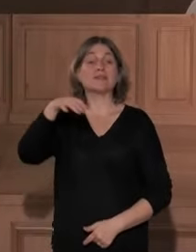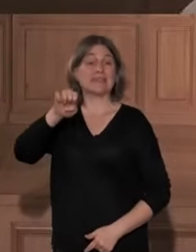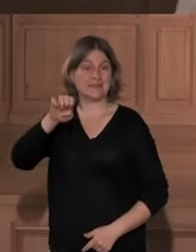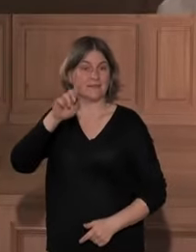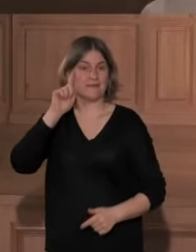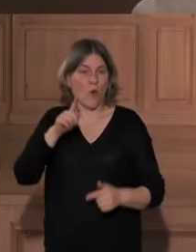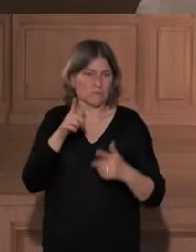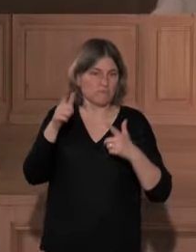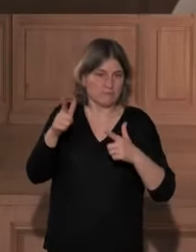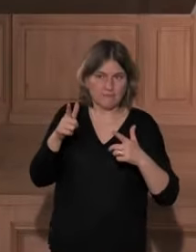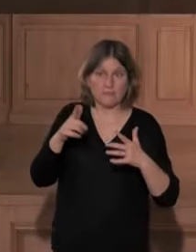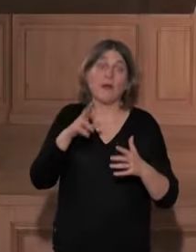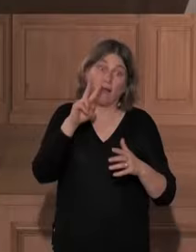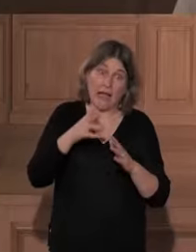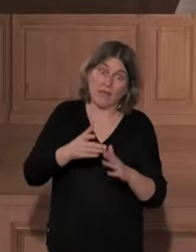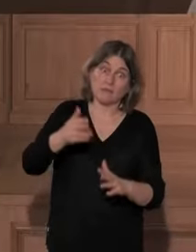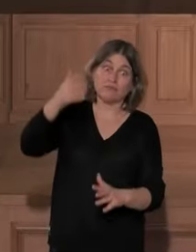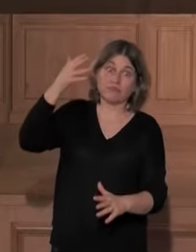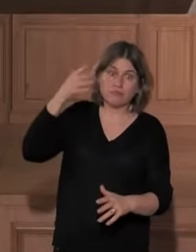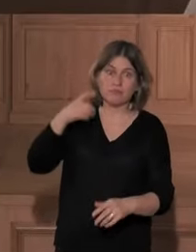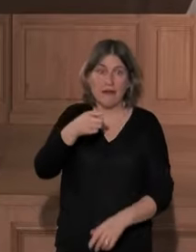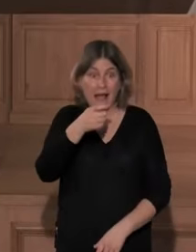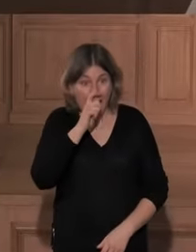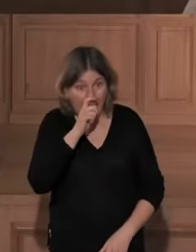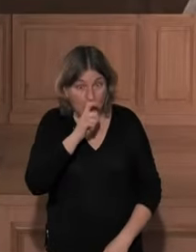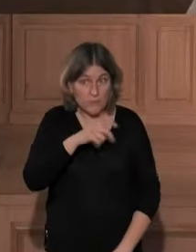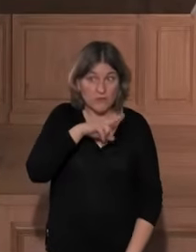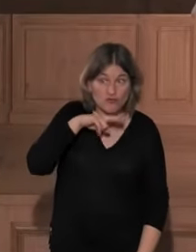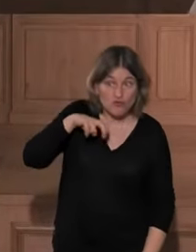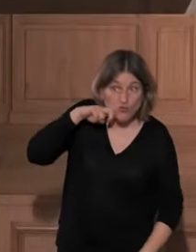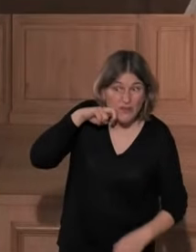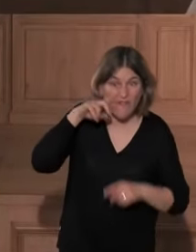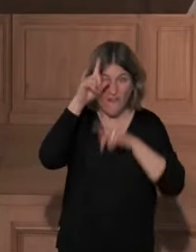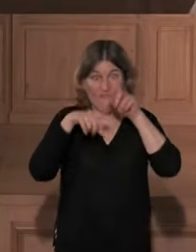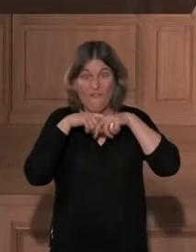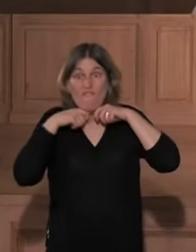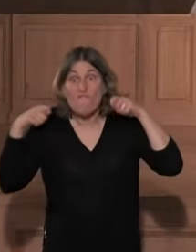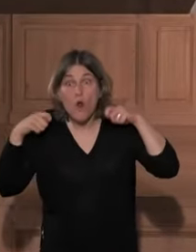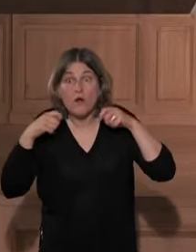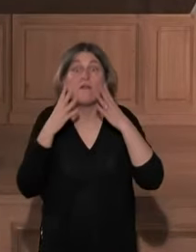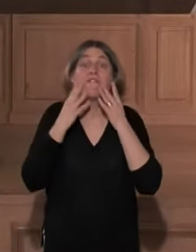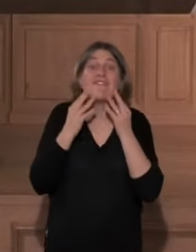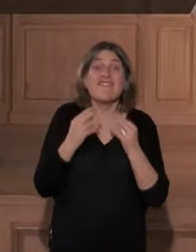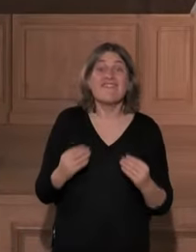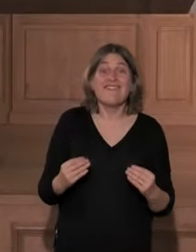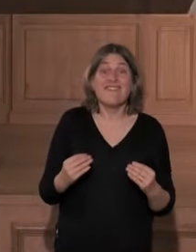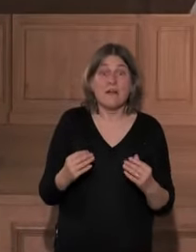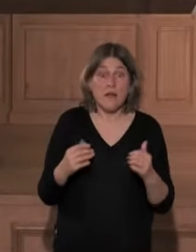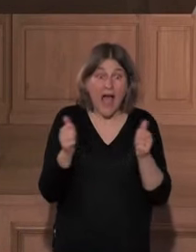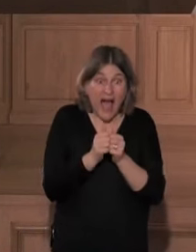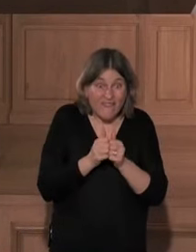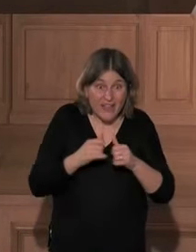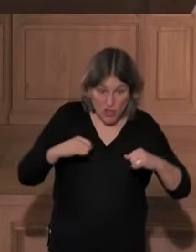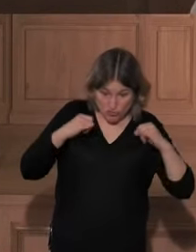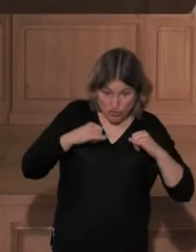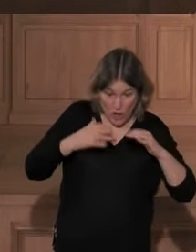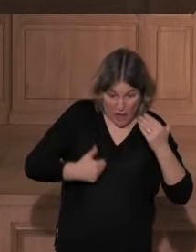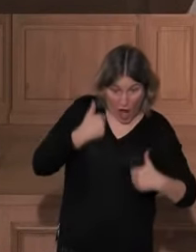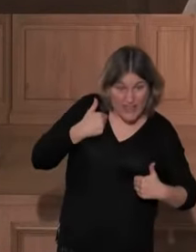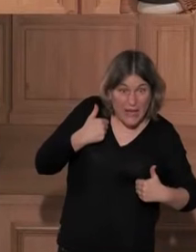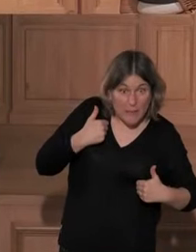années en arrière, mais il fallait voir ce que c'était. Hein. Des Arabes, des Juifs, des voilés, des barbus avec des handicapés qui sautent de partout à Morzine, c'est quand même pas